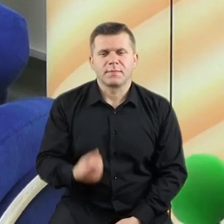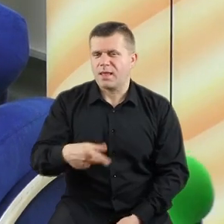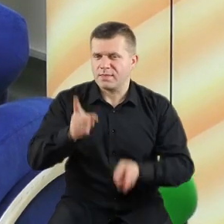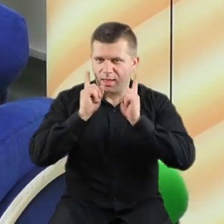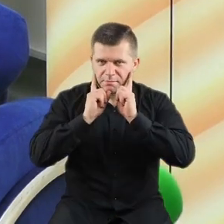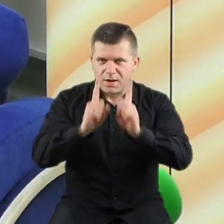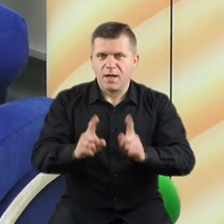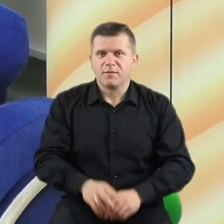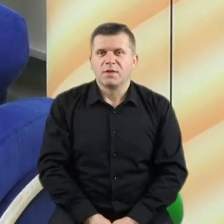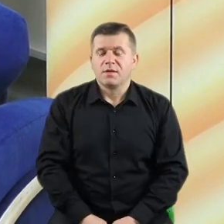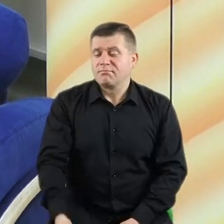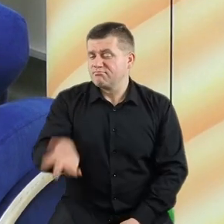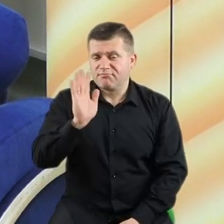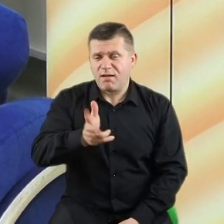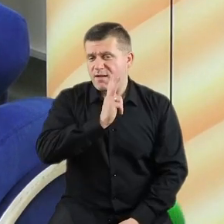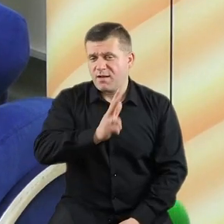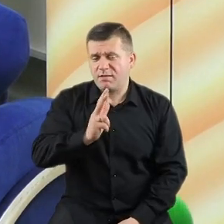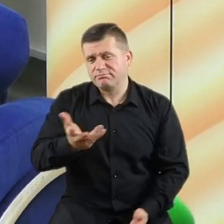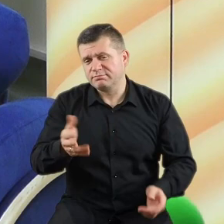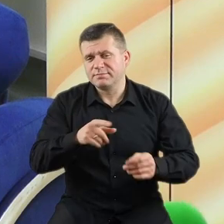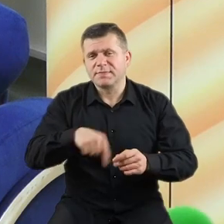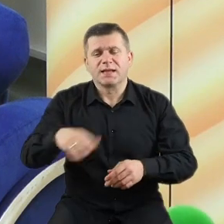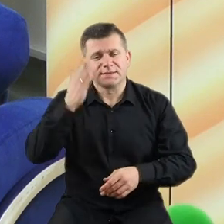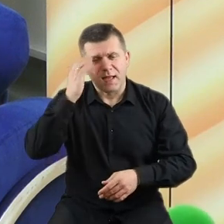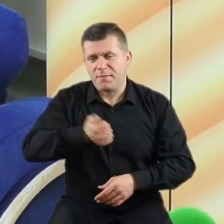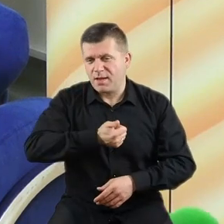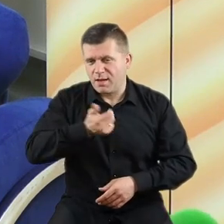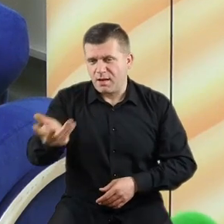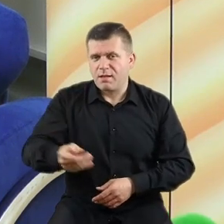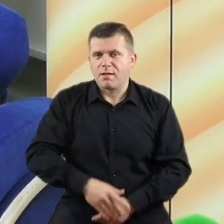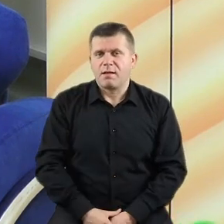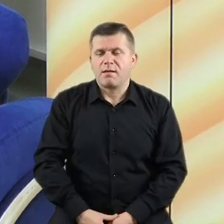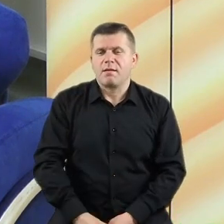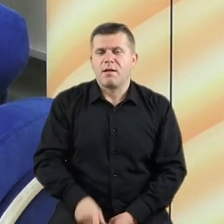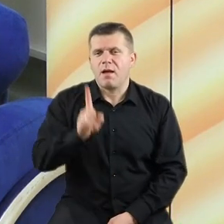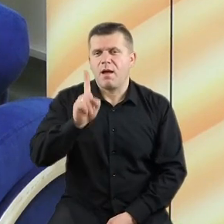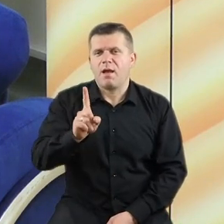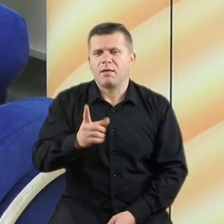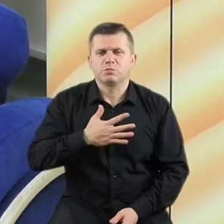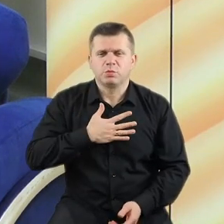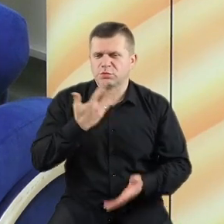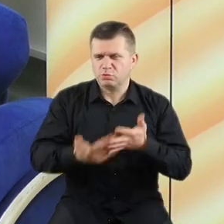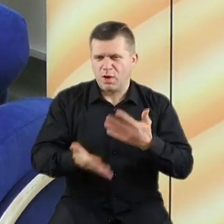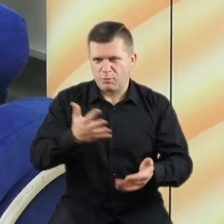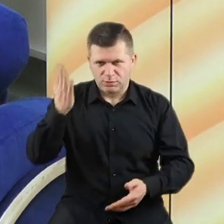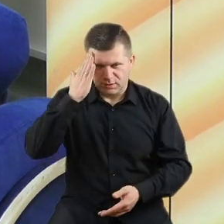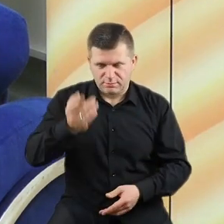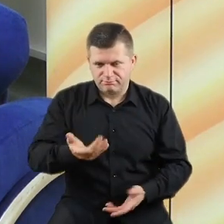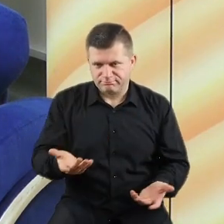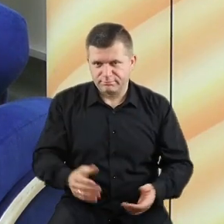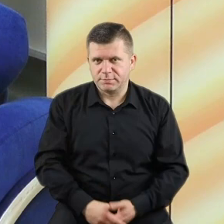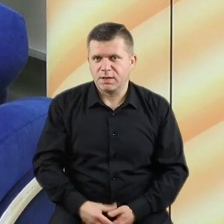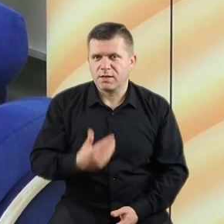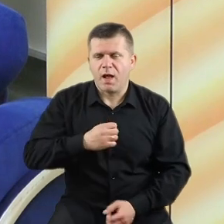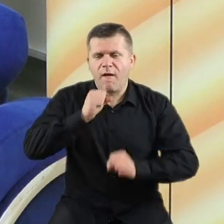takie, każdy język, znaczy każdy, no znam kilka, ale naprawdę, naprawdę w żenujący sposób, naprawdę.